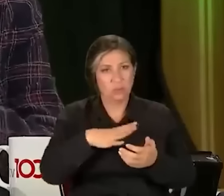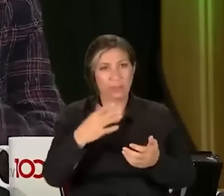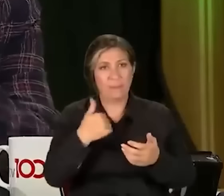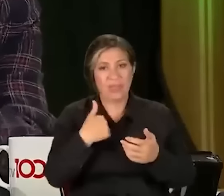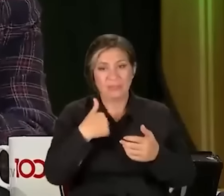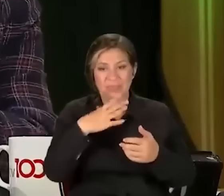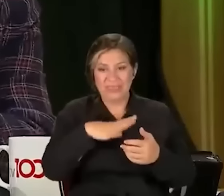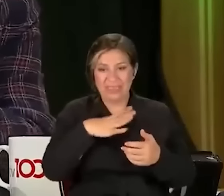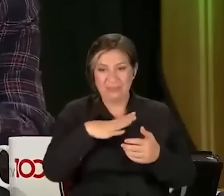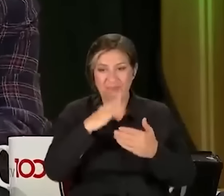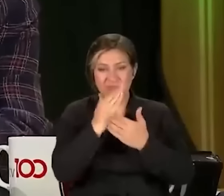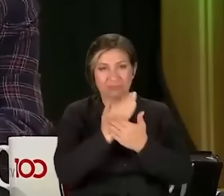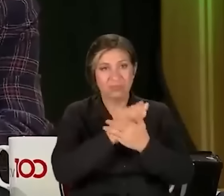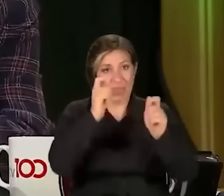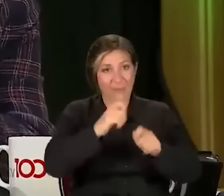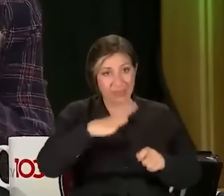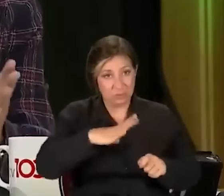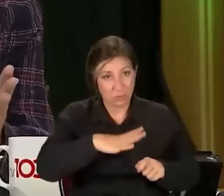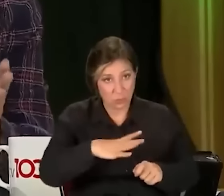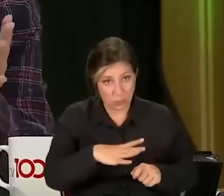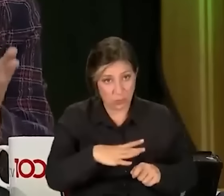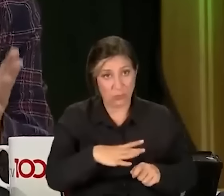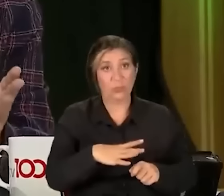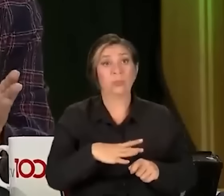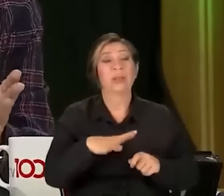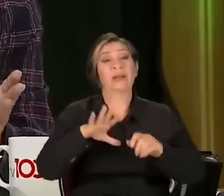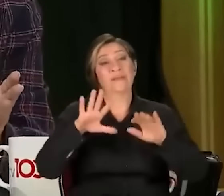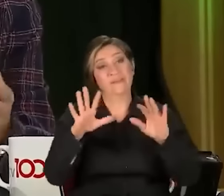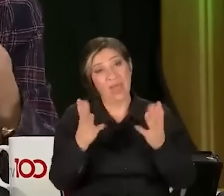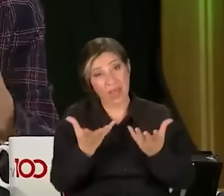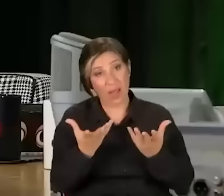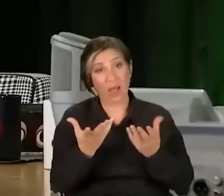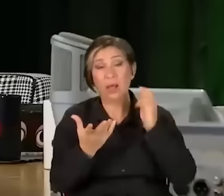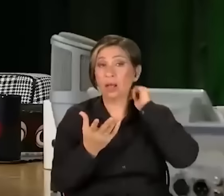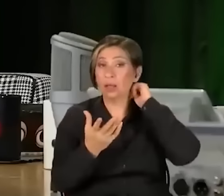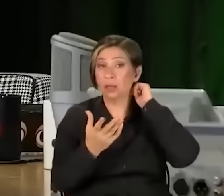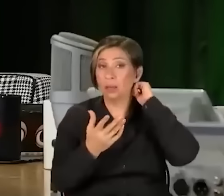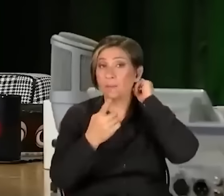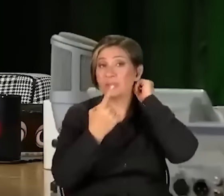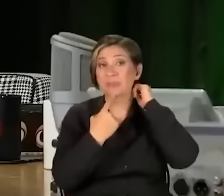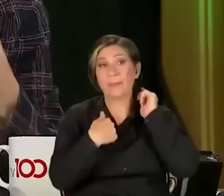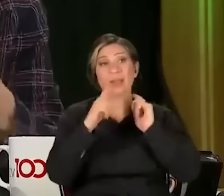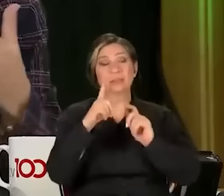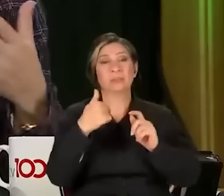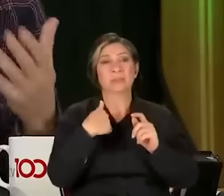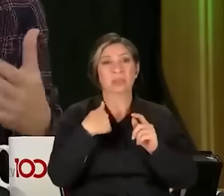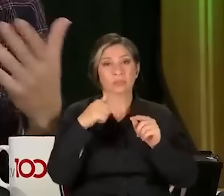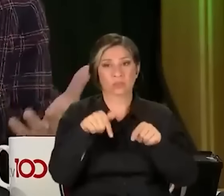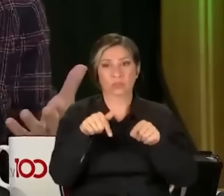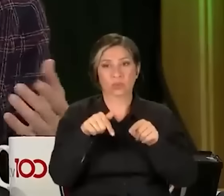benim istediğim içeriği yapmanı istiyorum. Hı-hı. Bir branded content olmasını istiyorum o programın. Dolayısıyla bana demen lazım ki benim